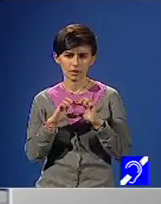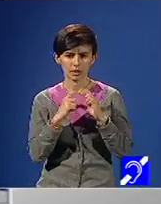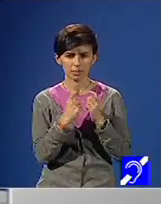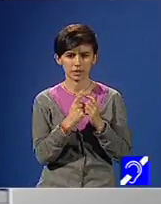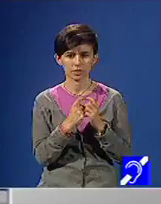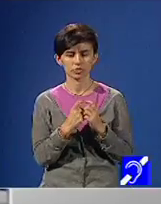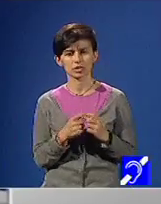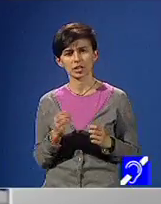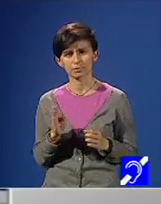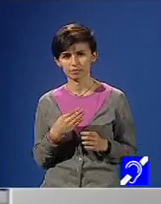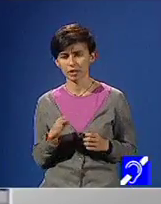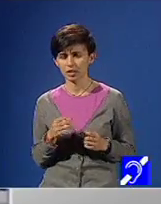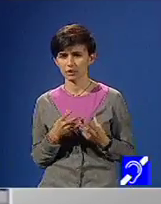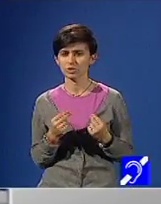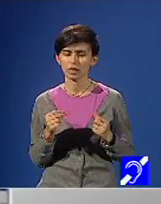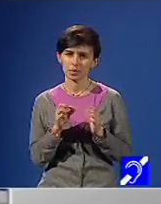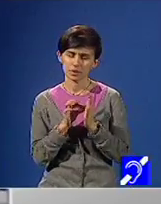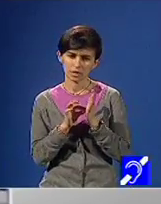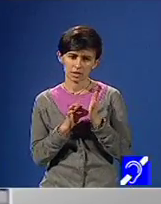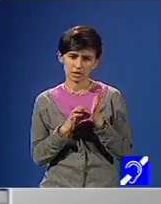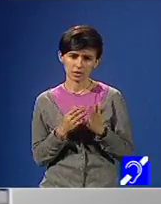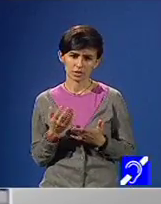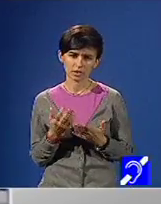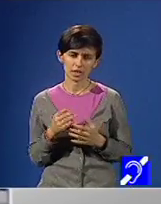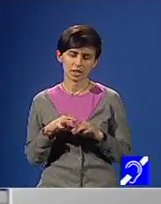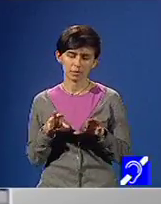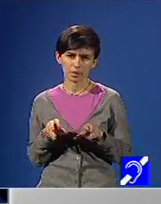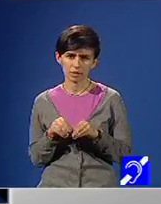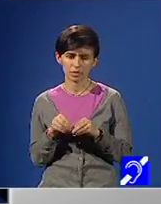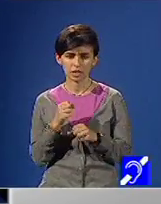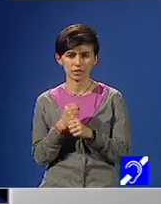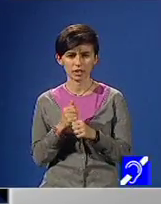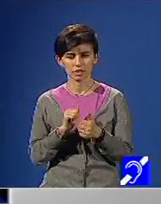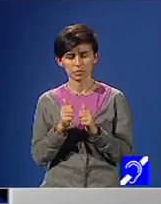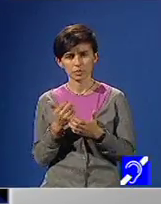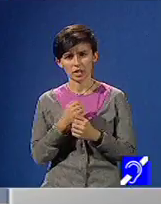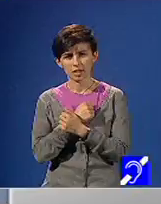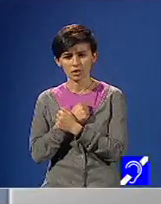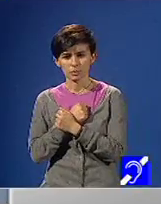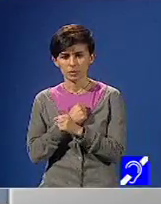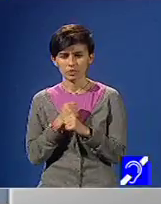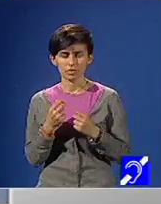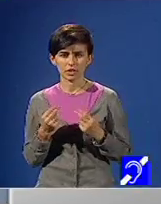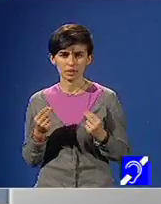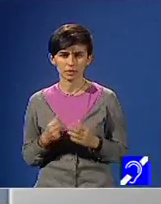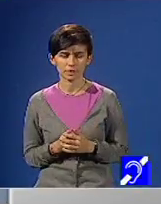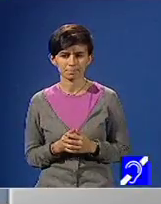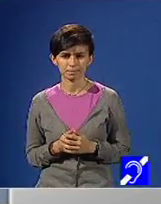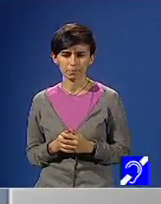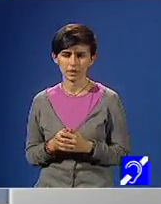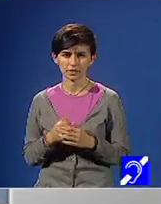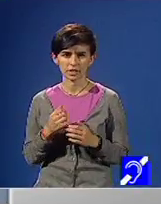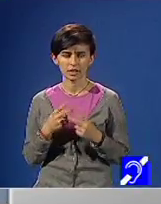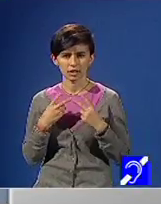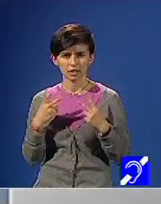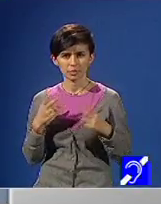terenul și mulți factori care împreună fac sportul pe care îl iubim atât de mult, tenisul de masă. Tocmai de aceea, doamnelor, domnilor, este atât de important să